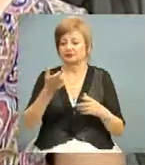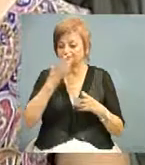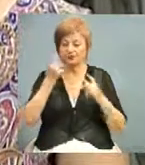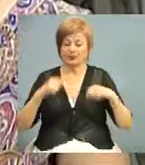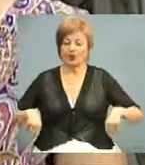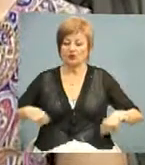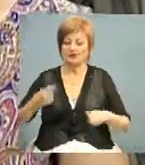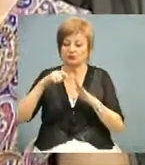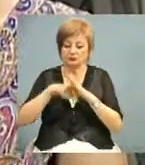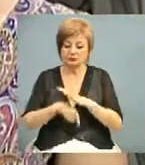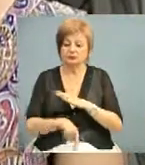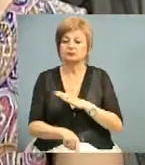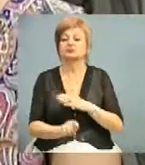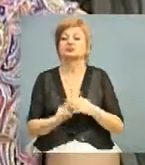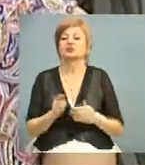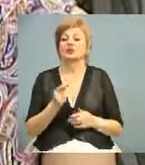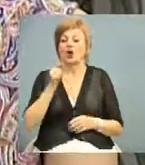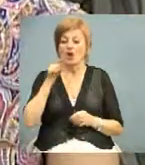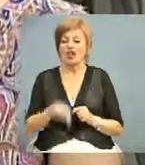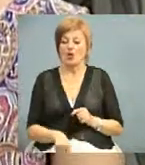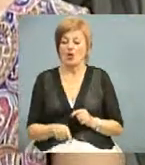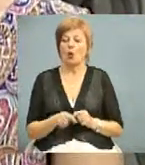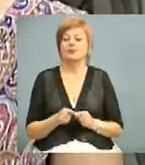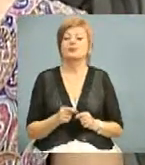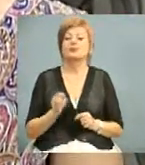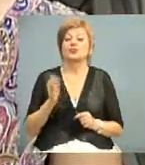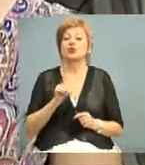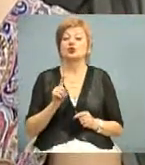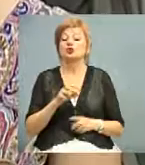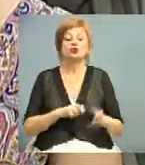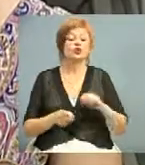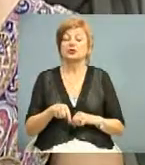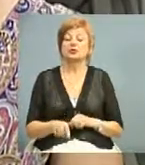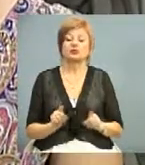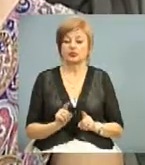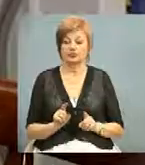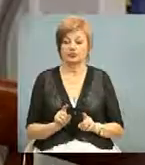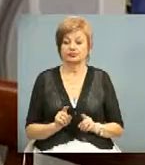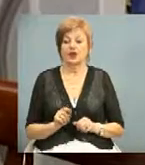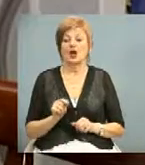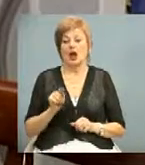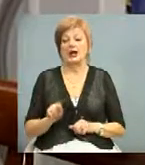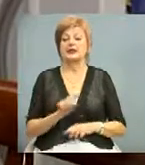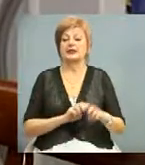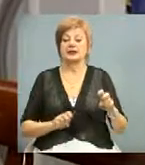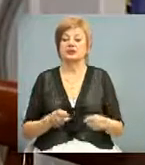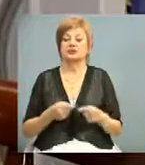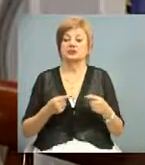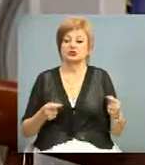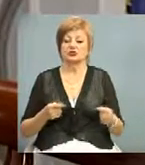також занурюються десь туди, глибоко-глибоко під воду, і що вони там шукають? Вони шукають рани